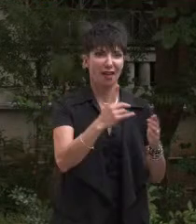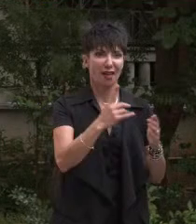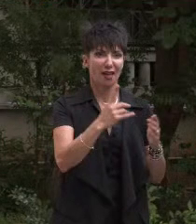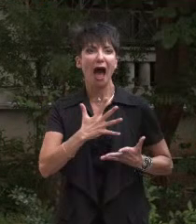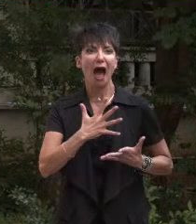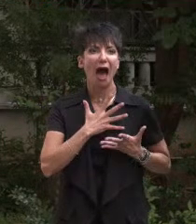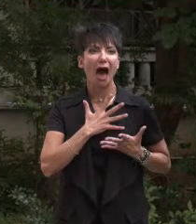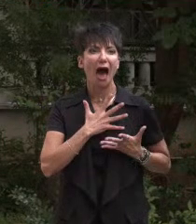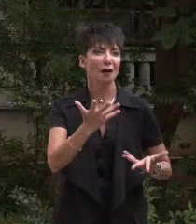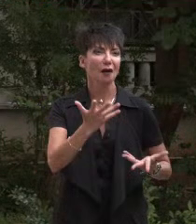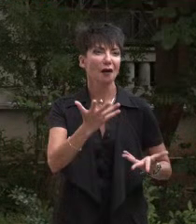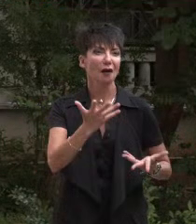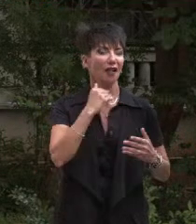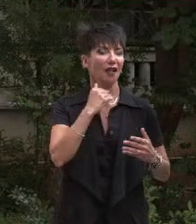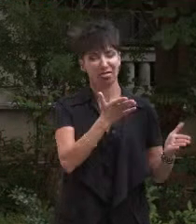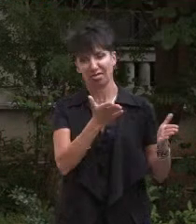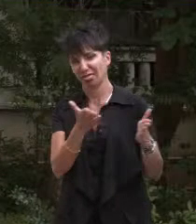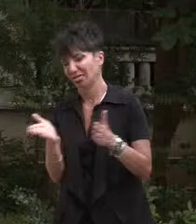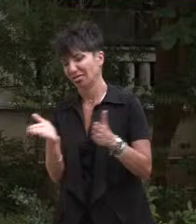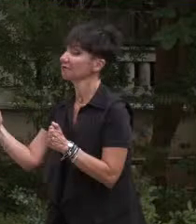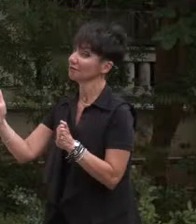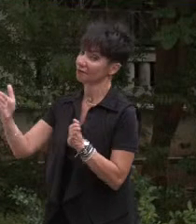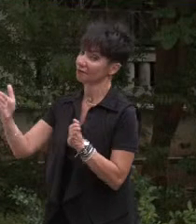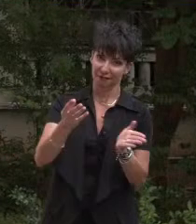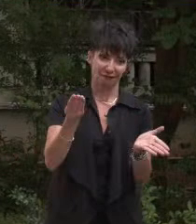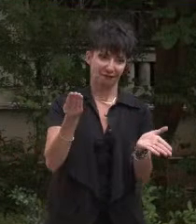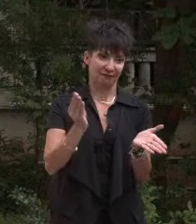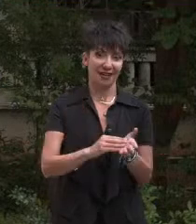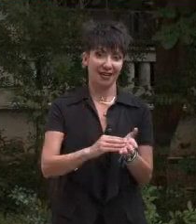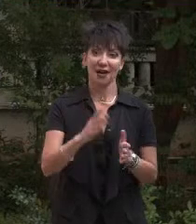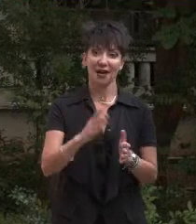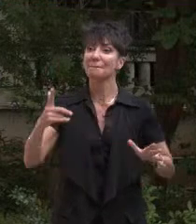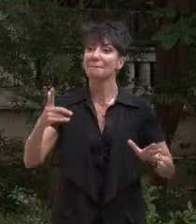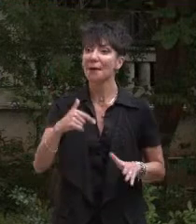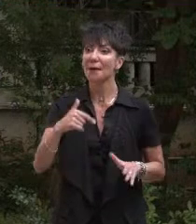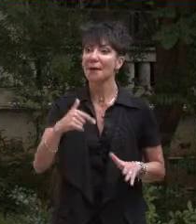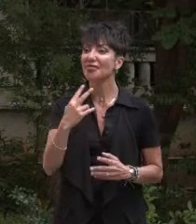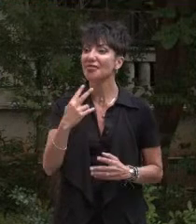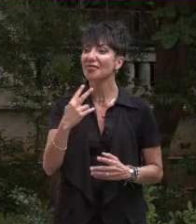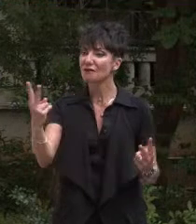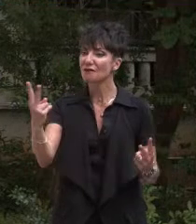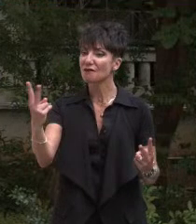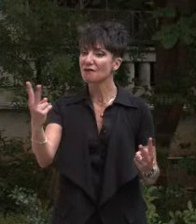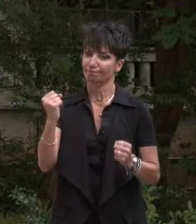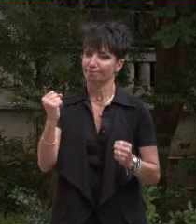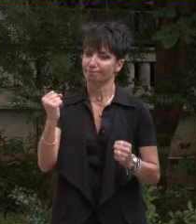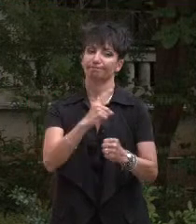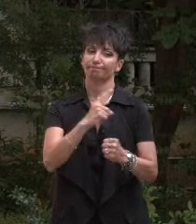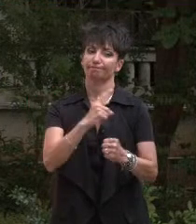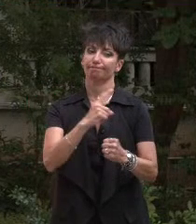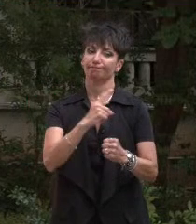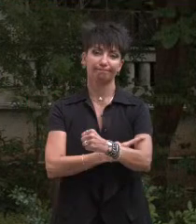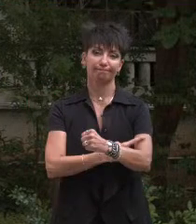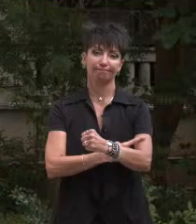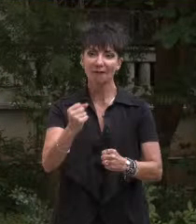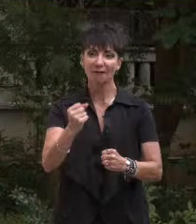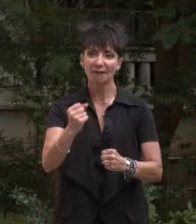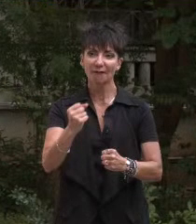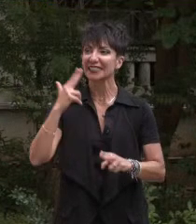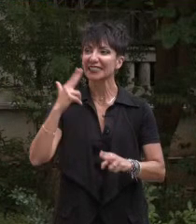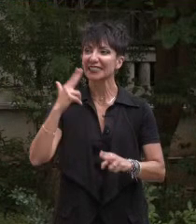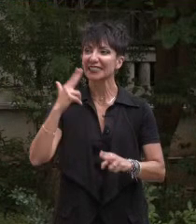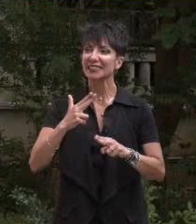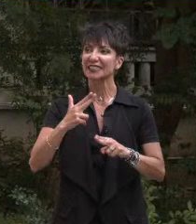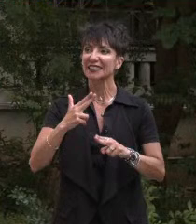αγάπης και της αλληλεγγύης να μας επαναφέρουν στο σωστό δρόμο. Παιδιά μου, η δύναμη της φωνής σας είναι πολύ πιο σημαντική και πιο ηχηρή από ό,τι